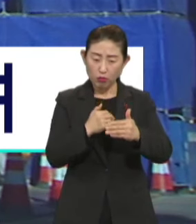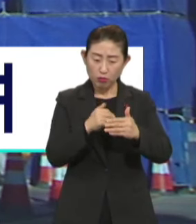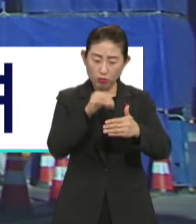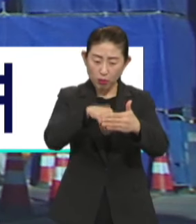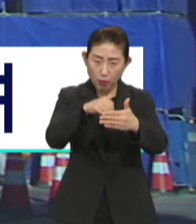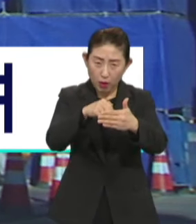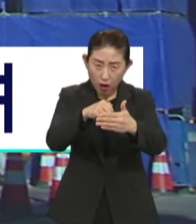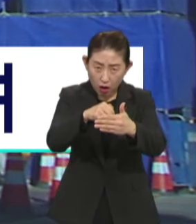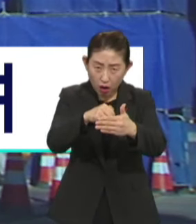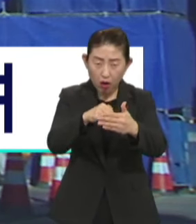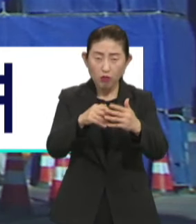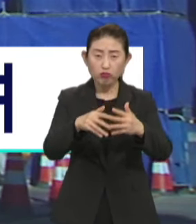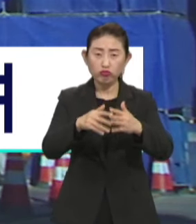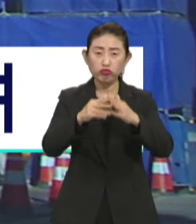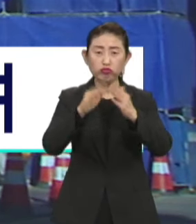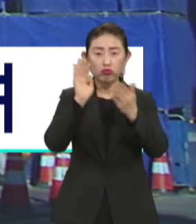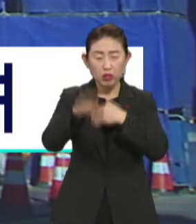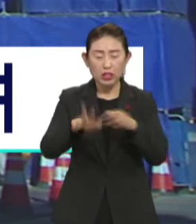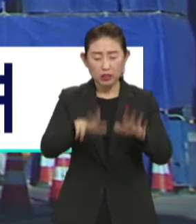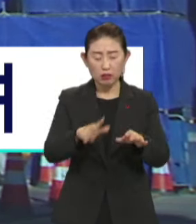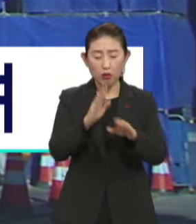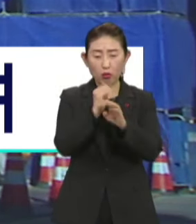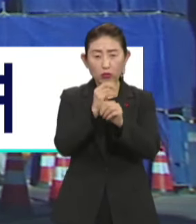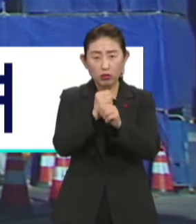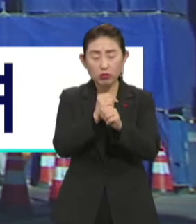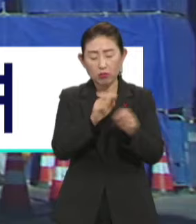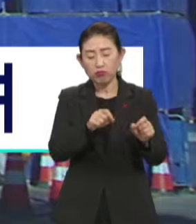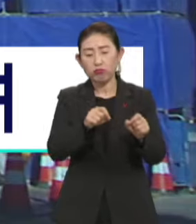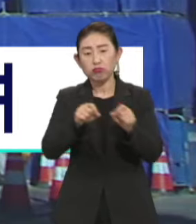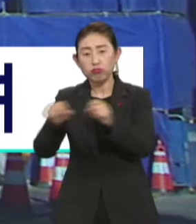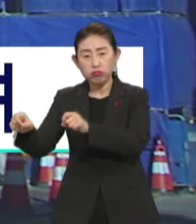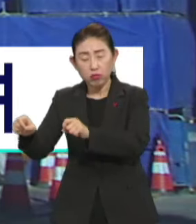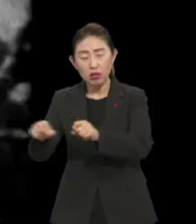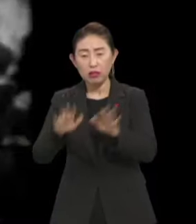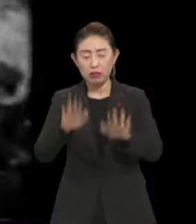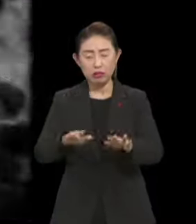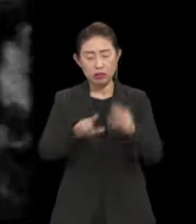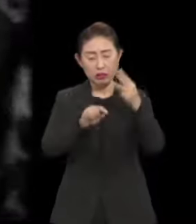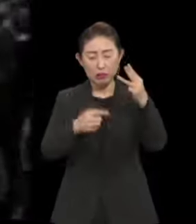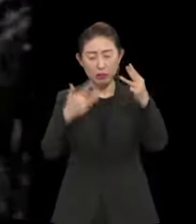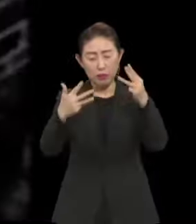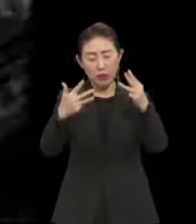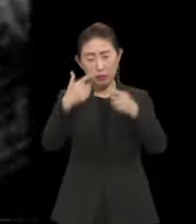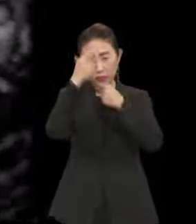미뤄지면서 하반기에나 문을 열 전망입니다. 김철진 기자입니다.